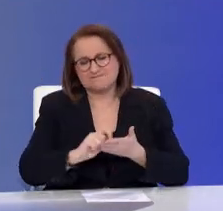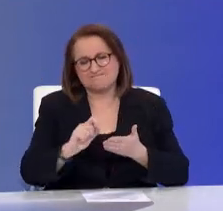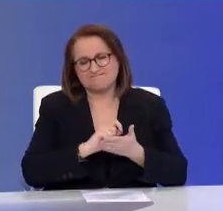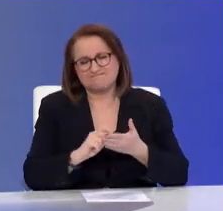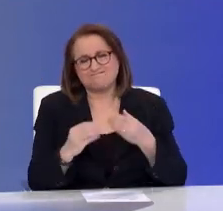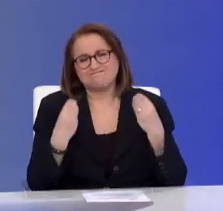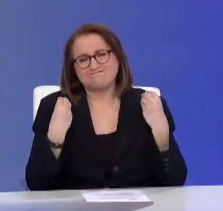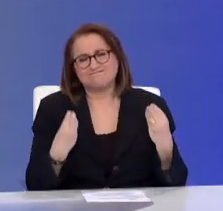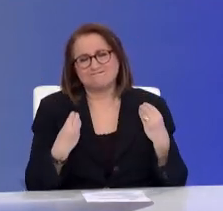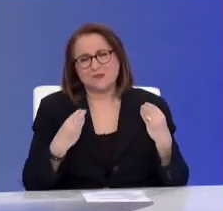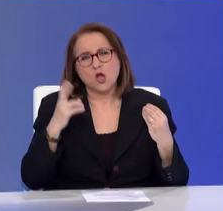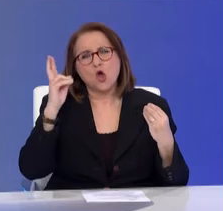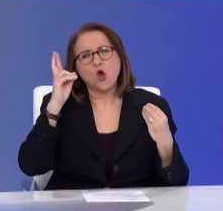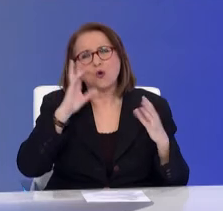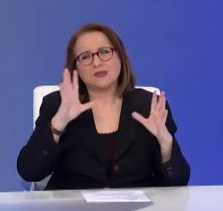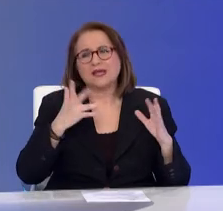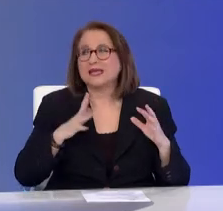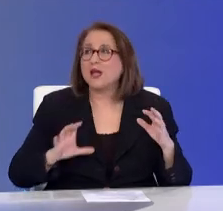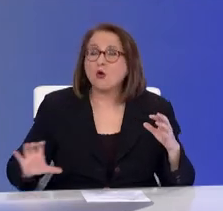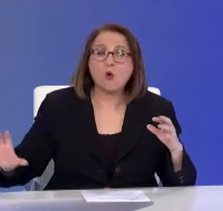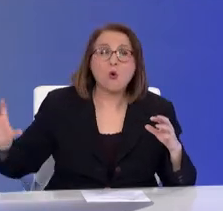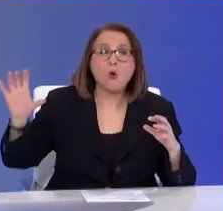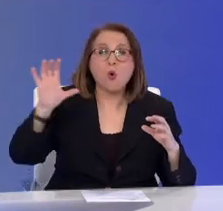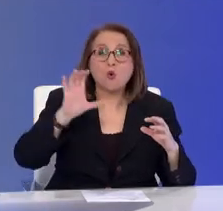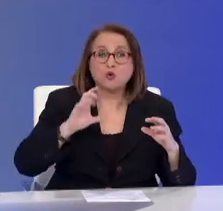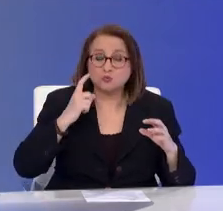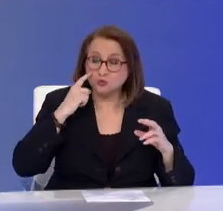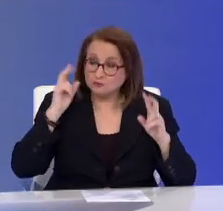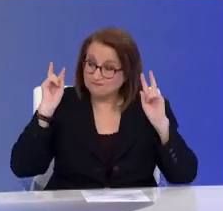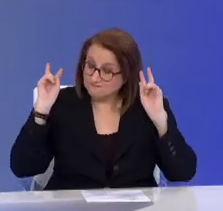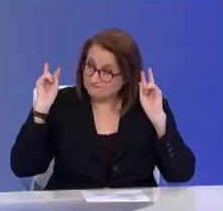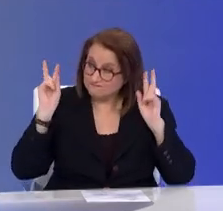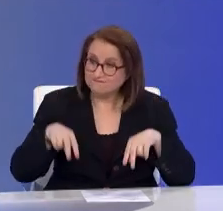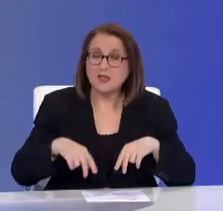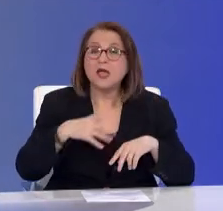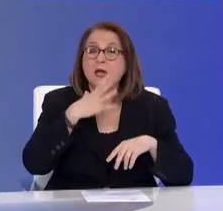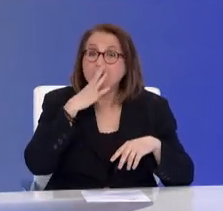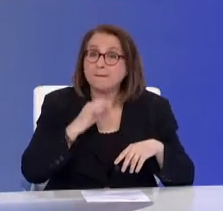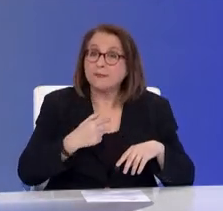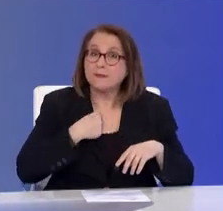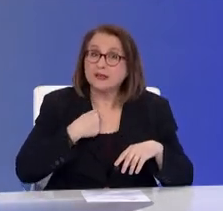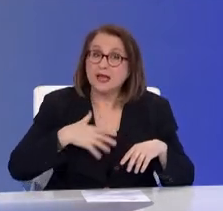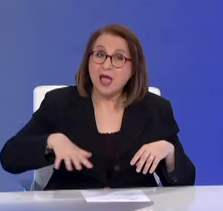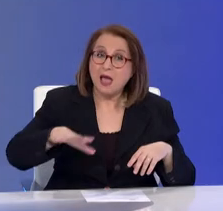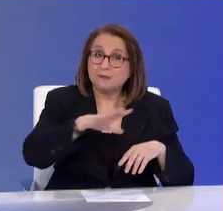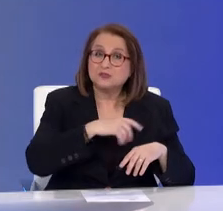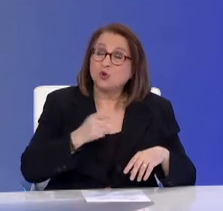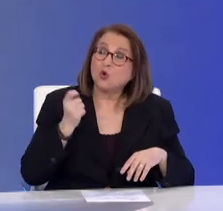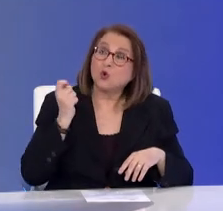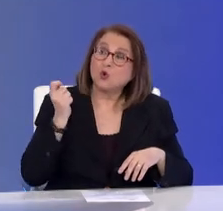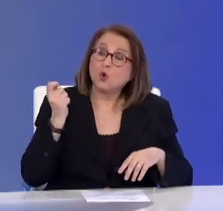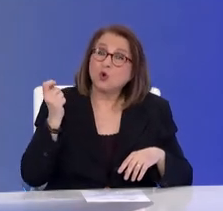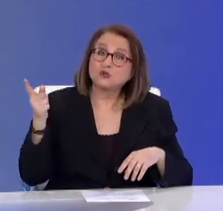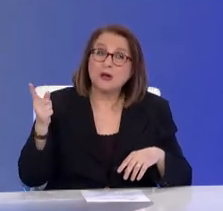ο δυτικός κόσμος πραγματικά οφείλει την ευαισθητοποίησή της για τον